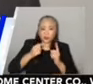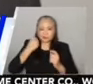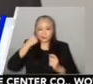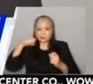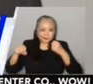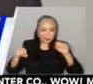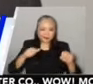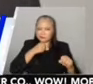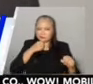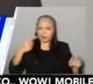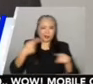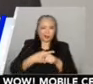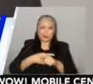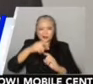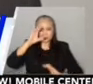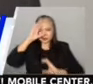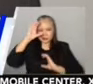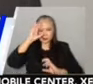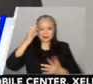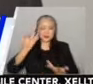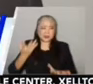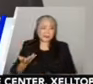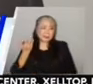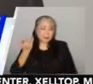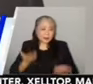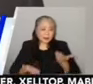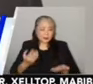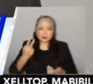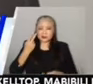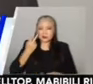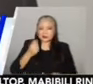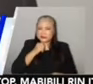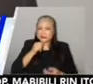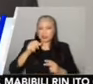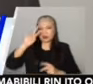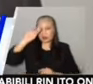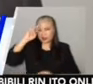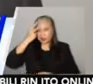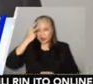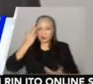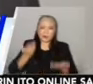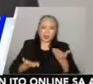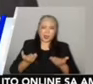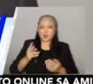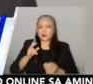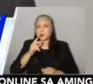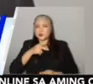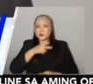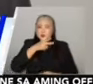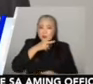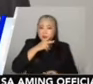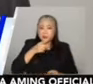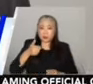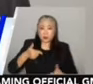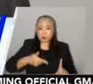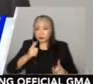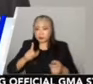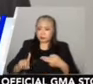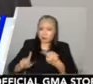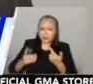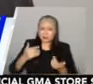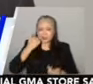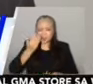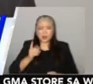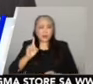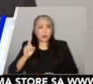baka may konting miscalculation ang tawag niyan, magpataya na diyan, di ba? Di ba? One mistake, one